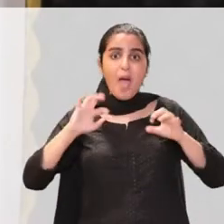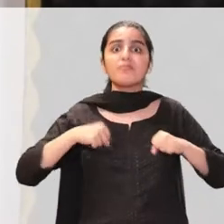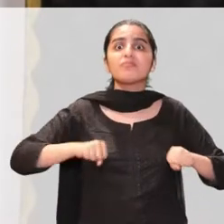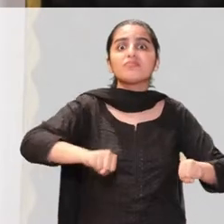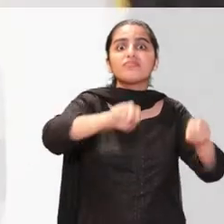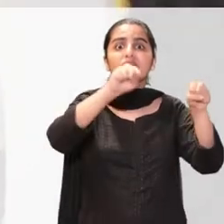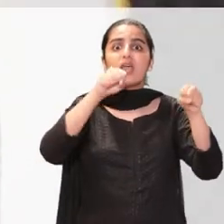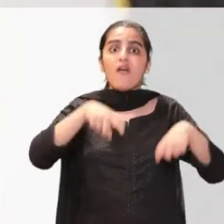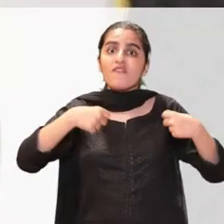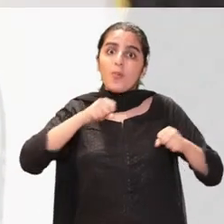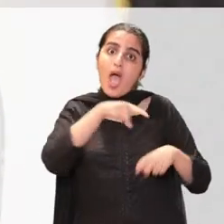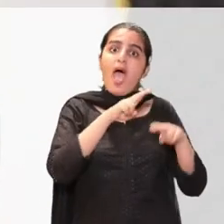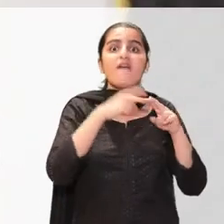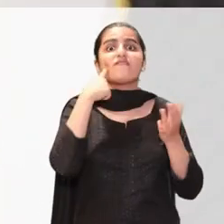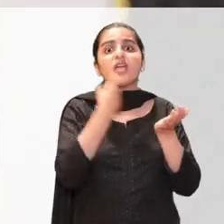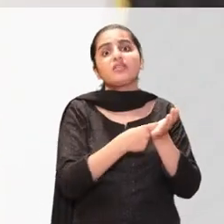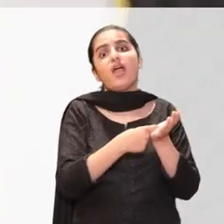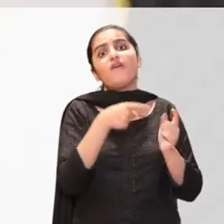बाइक नहीं